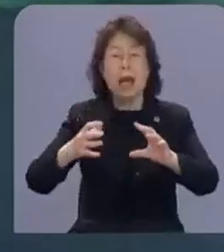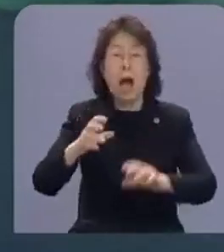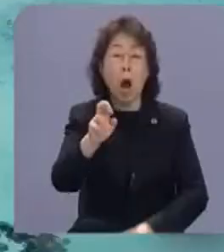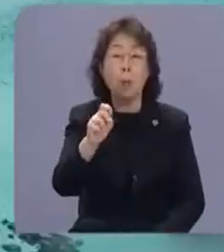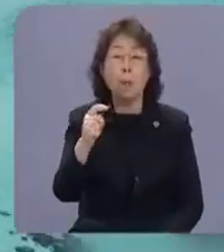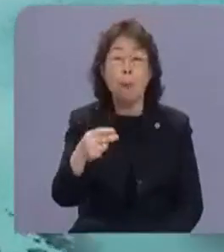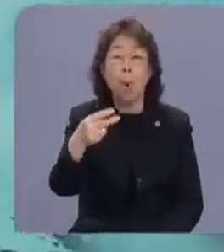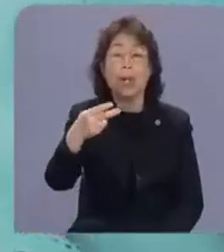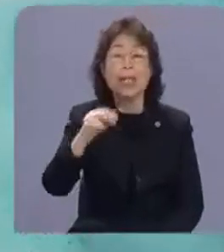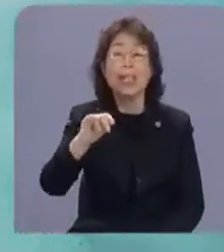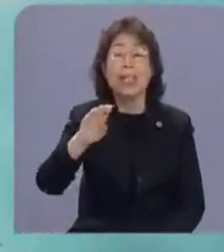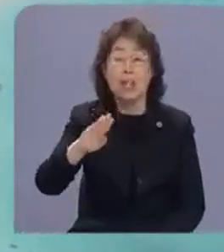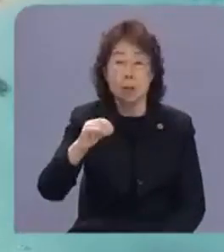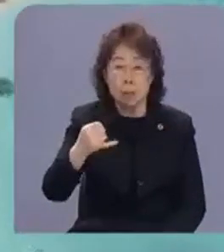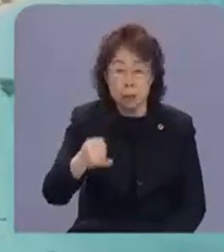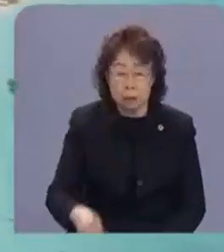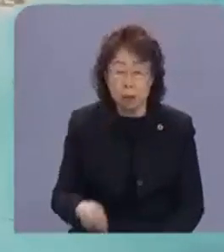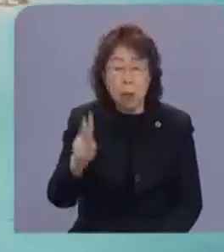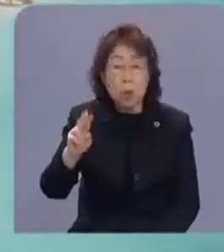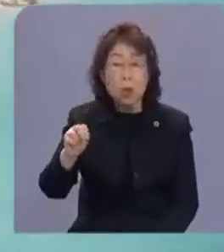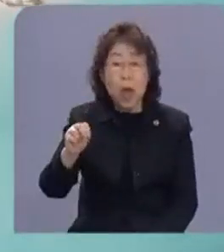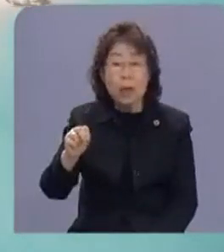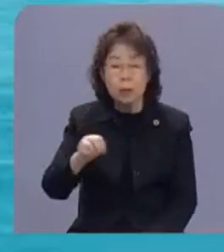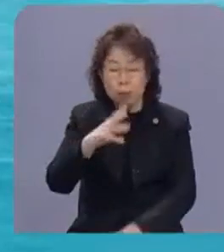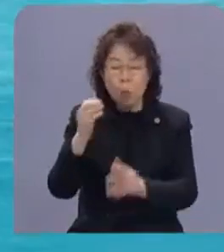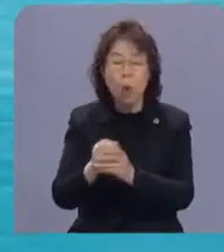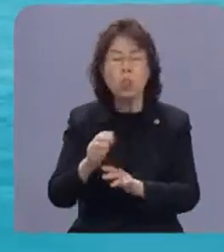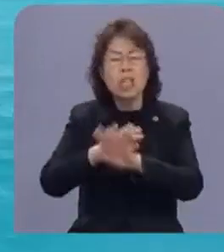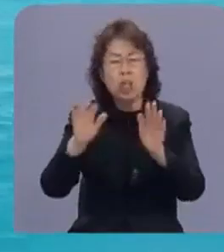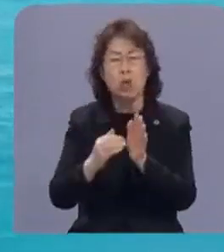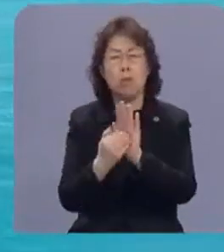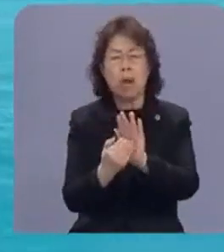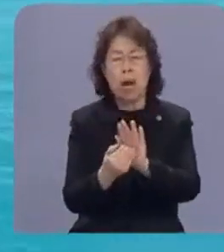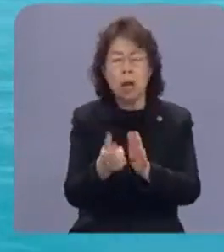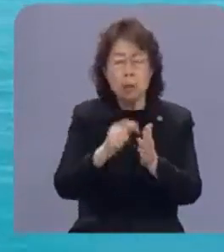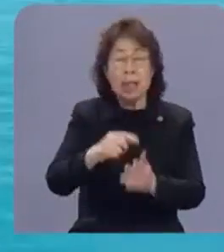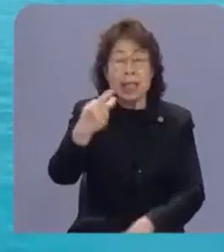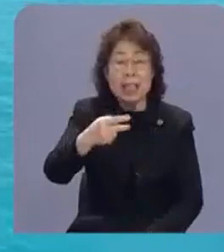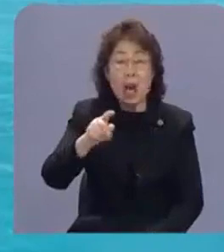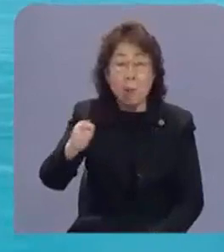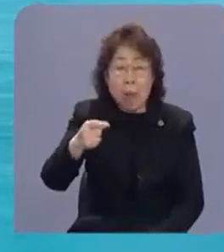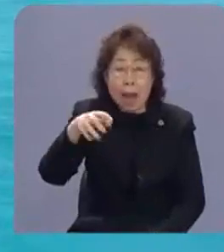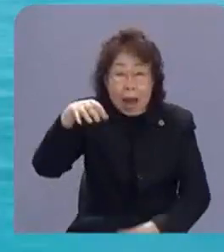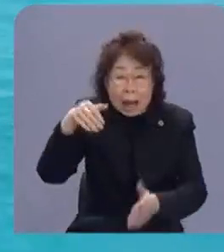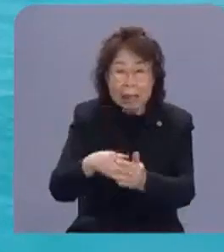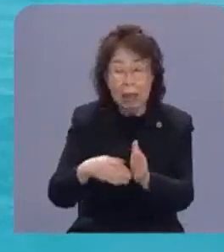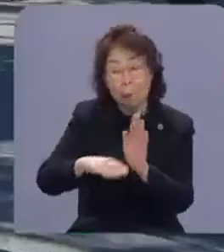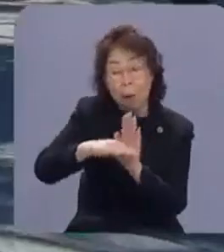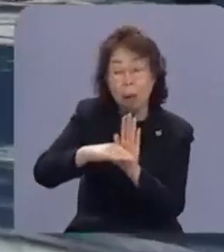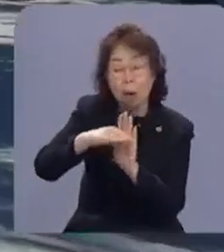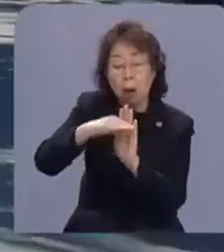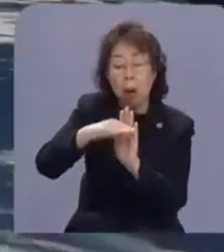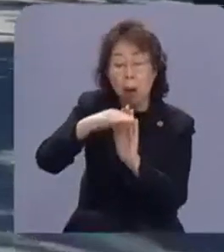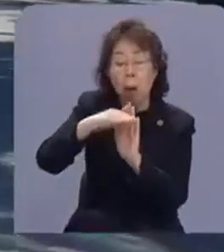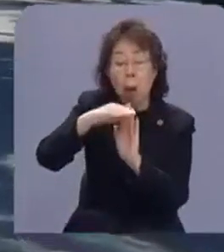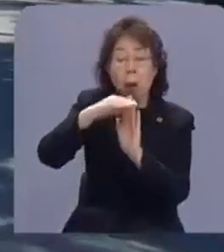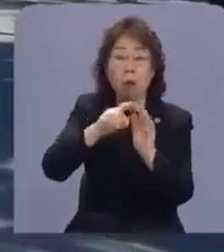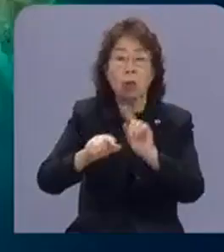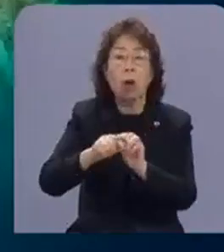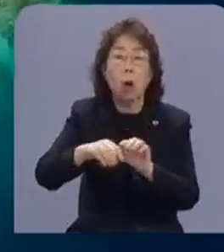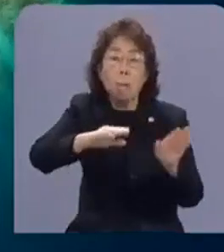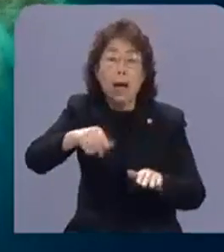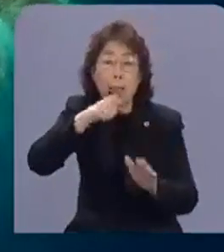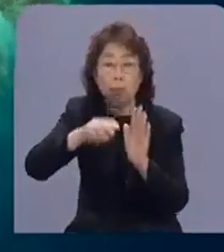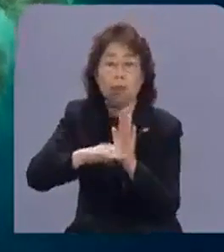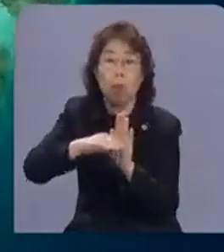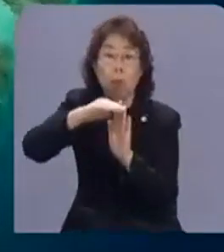꼽힙니다. 특히 유엔 기후변화 정부 협의체는 2100년까지 주변 해수면이 40에서 60cm 가량 상승할